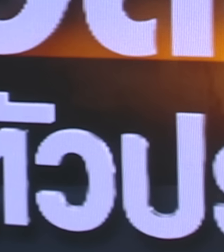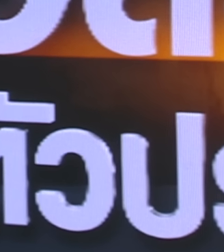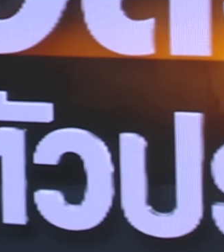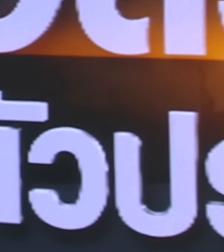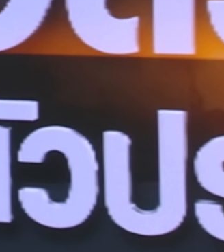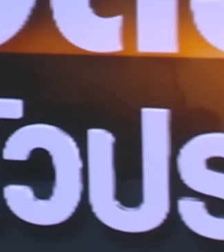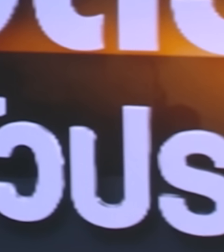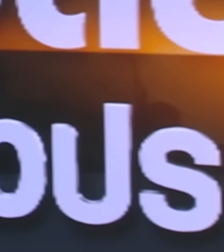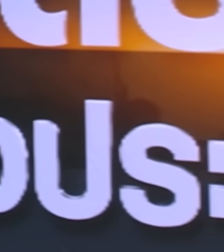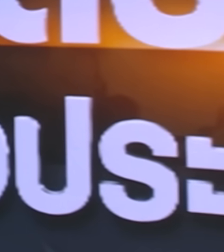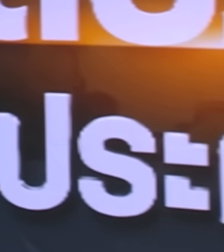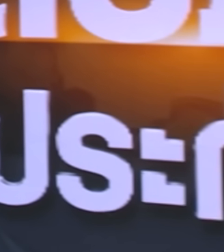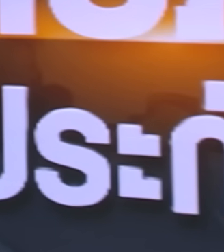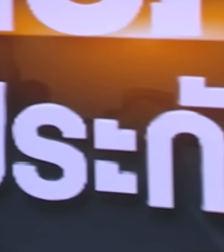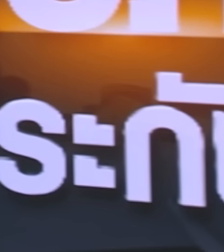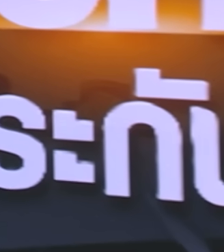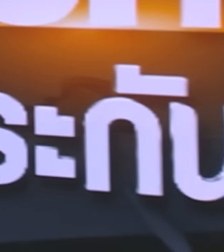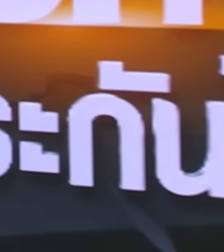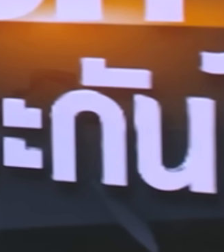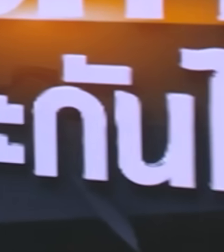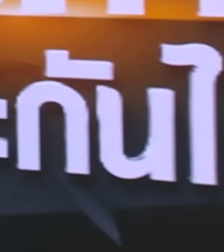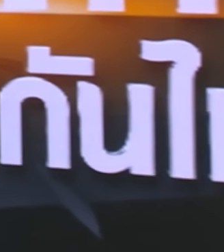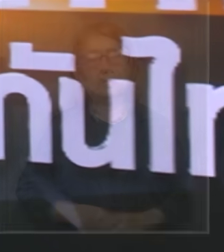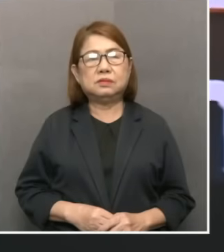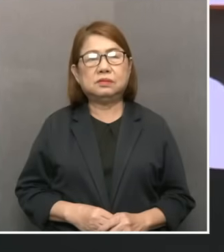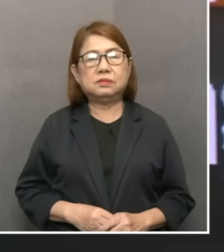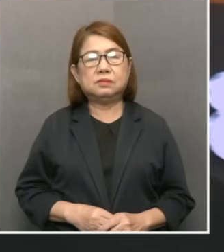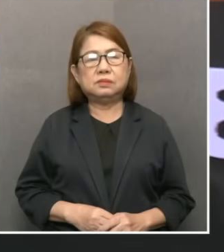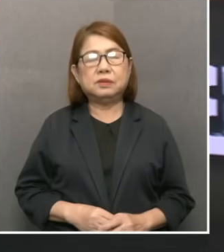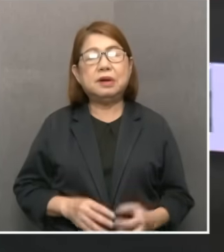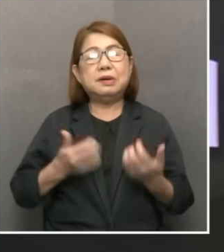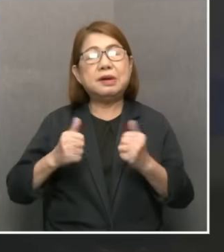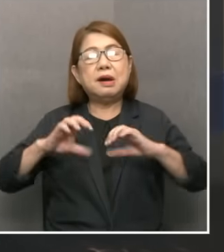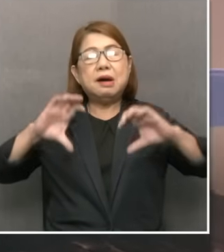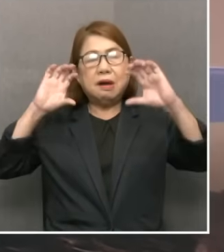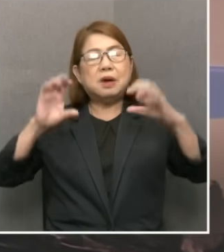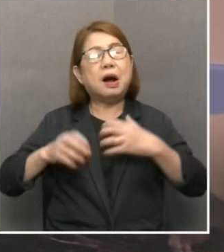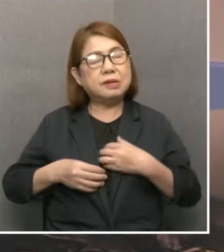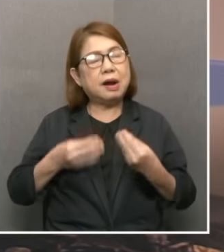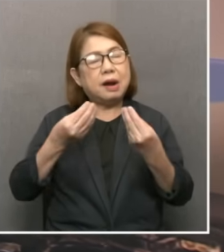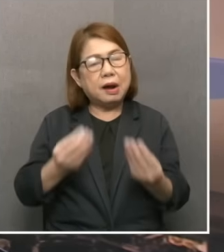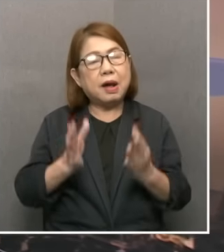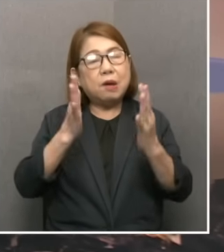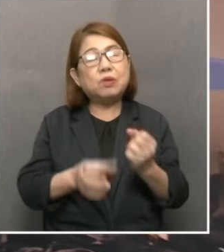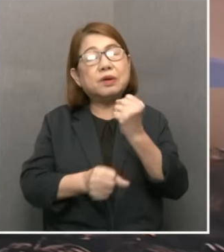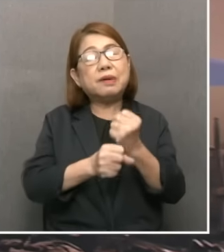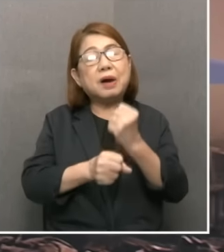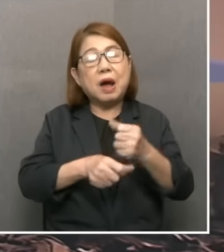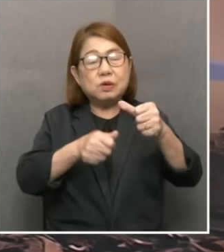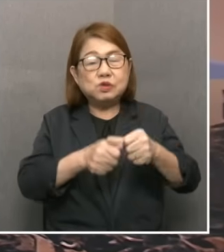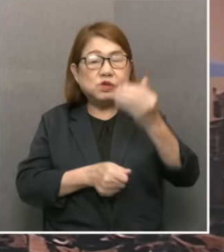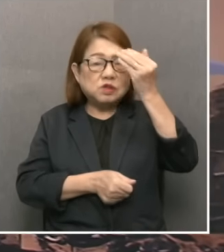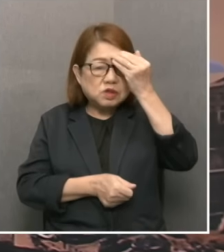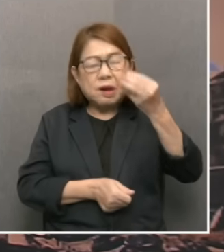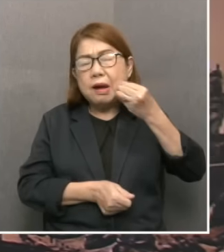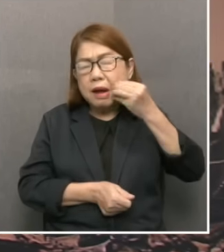เชิงรุกจากรัฐบาลไทยนะคะเพื่อจะจูงใจแรงงานไทยในอิสราเอลให้กลับบ้านแล้ววันนี้เรามีความคืบหน้านะคะในการเจรจา